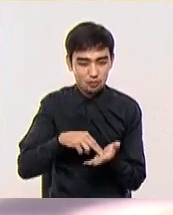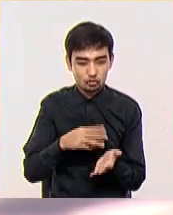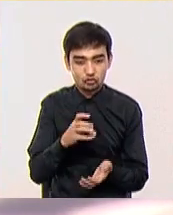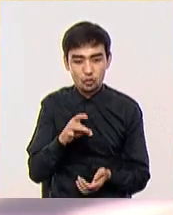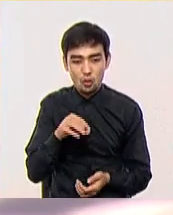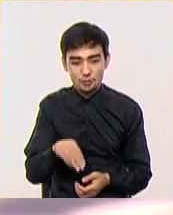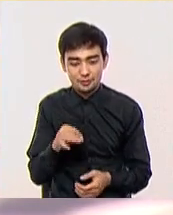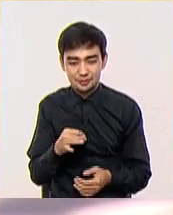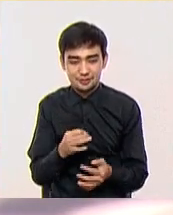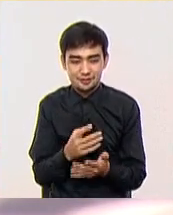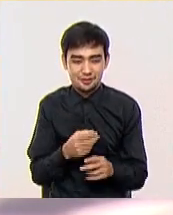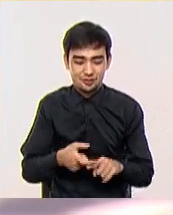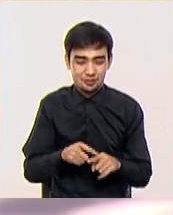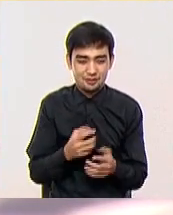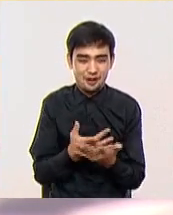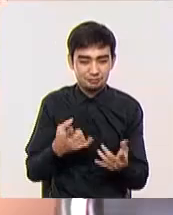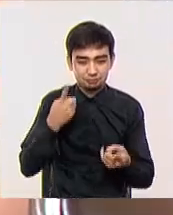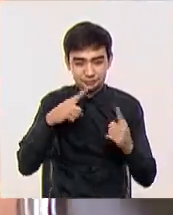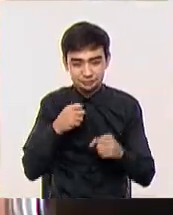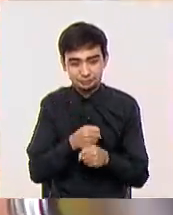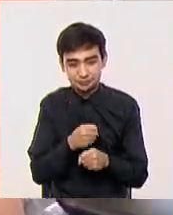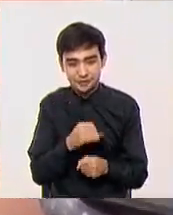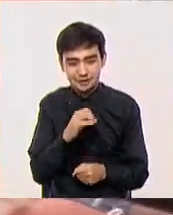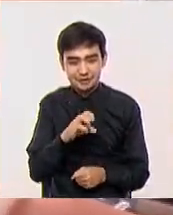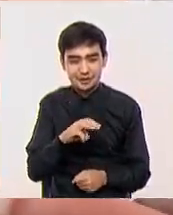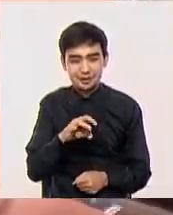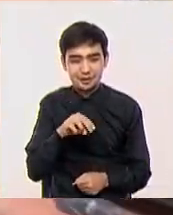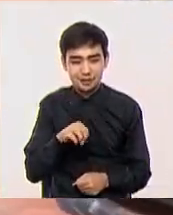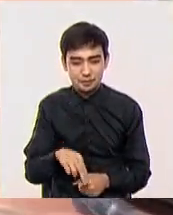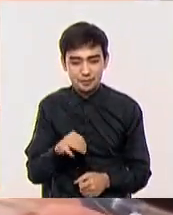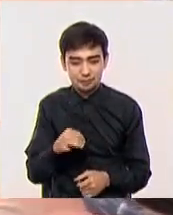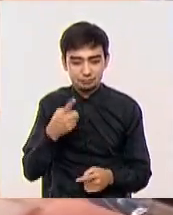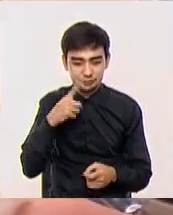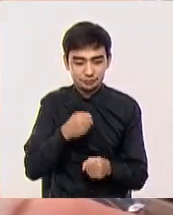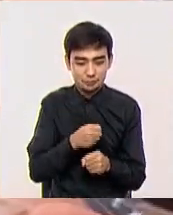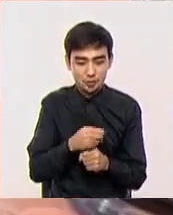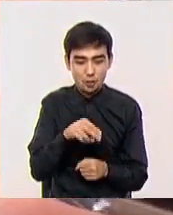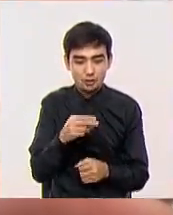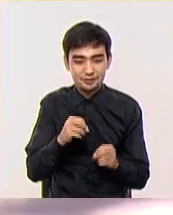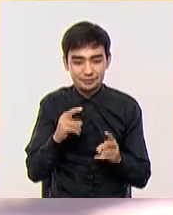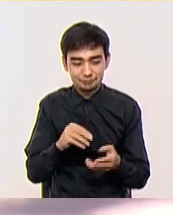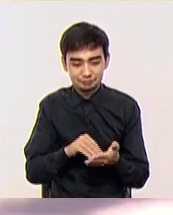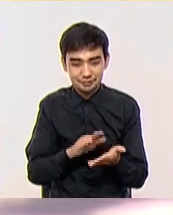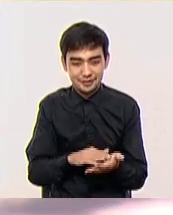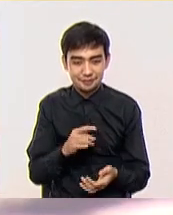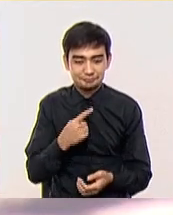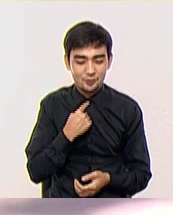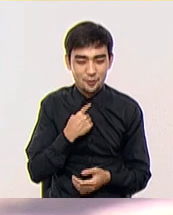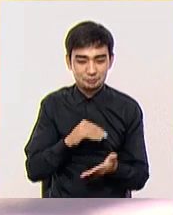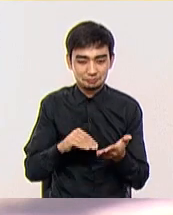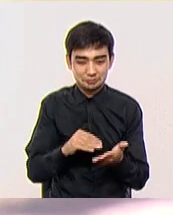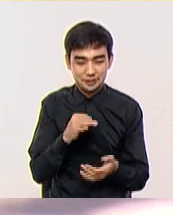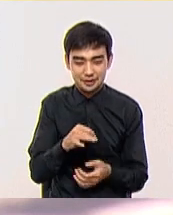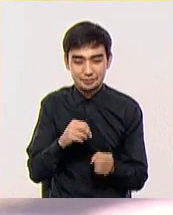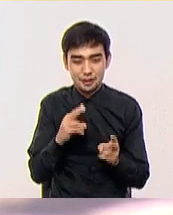котором обсуждали всякие актуальные идеи для стартапов, и так и пришли к созданию QR-кодов. Мы распространяем нашу идею на